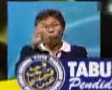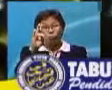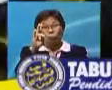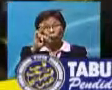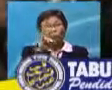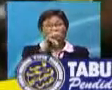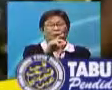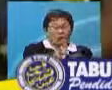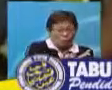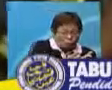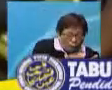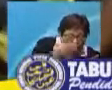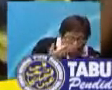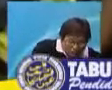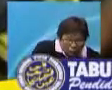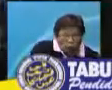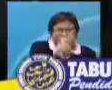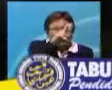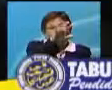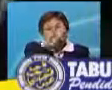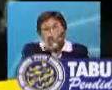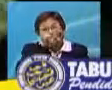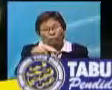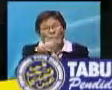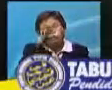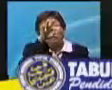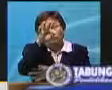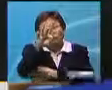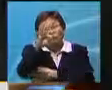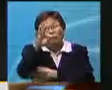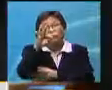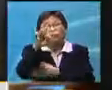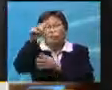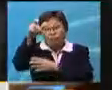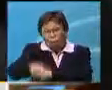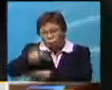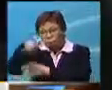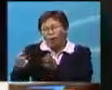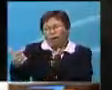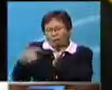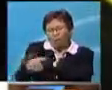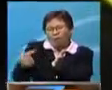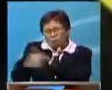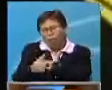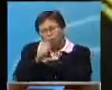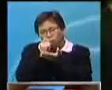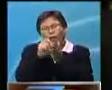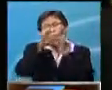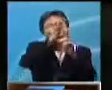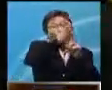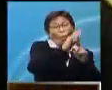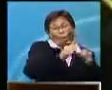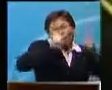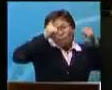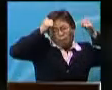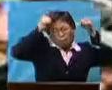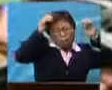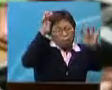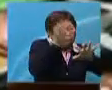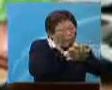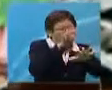88,597 adalah penagih baru, manakala 39,009 individu penagih berulang. Pulau Pinang merupakan negeri paling